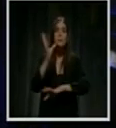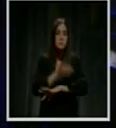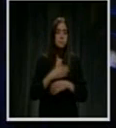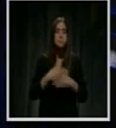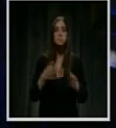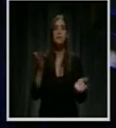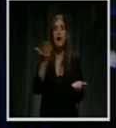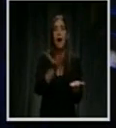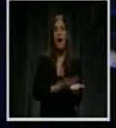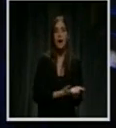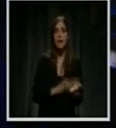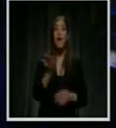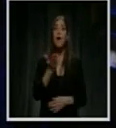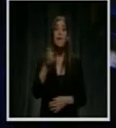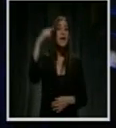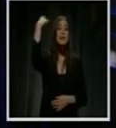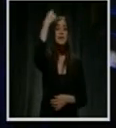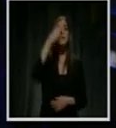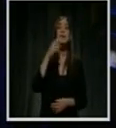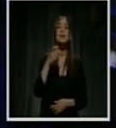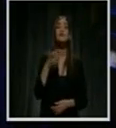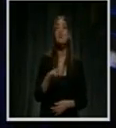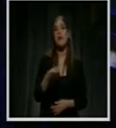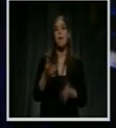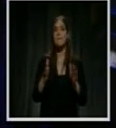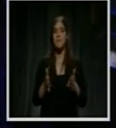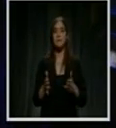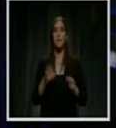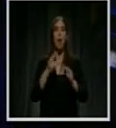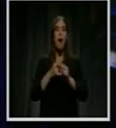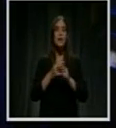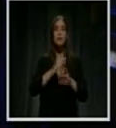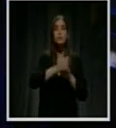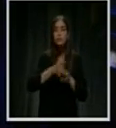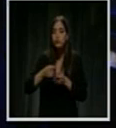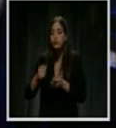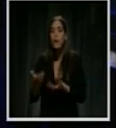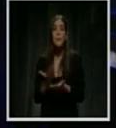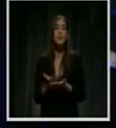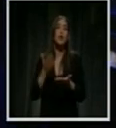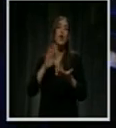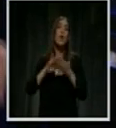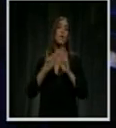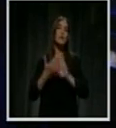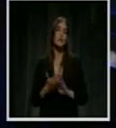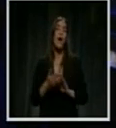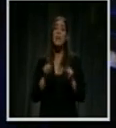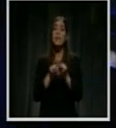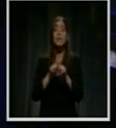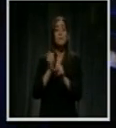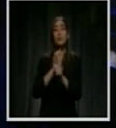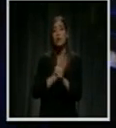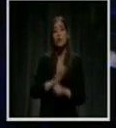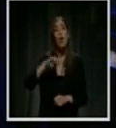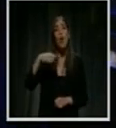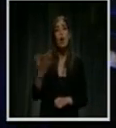b'inawgurazzjoni li saret f'San Ġiljan, ġewwa San Ġiljan art valutata 9 miljuni tal-gvern ħatinata għall-komunità. L-istess b'proġetti oħra madwar il-pajjiż fejn